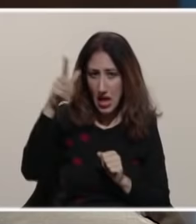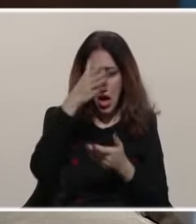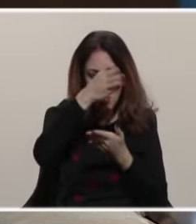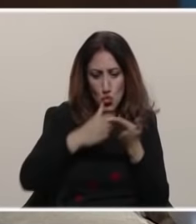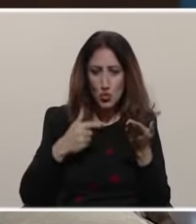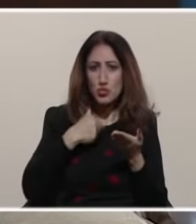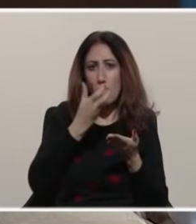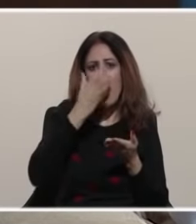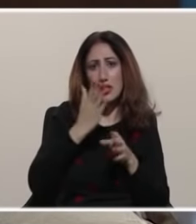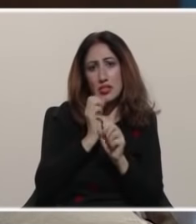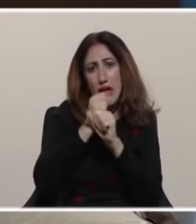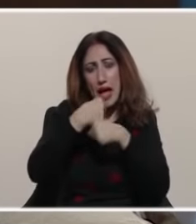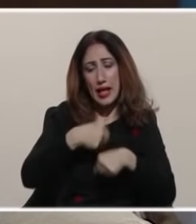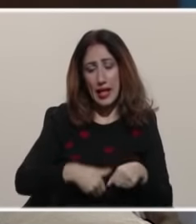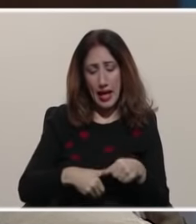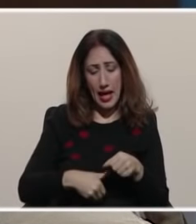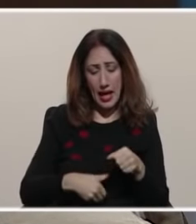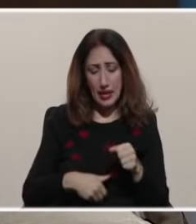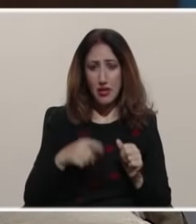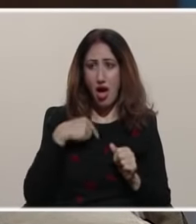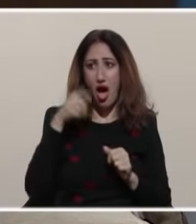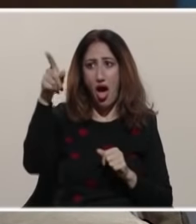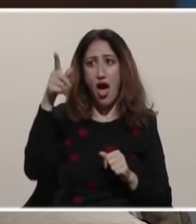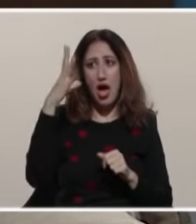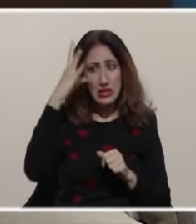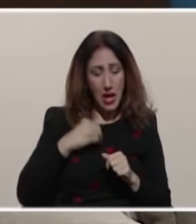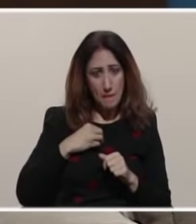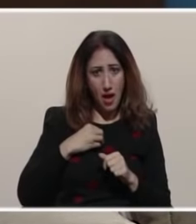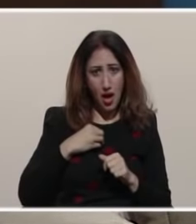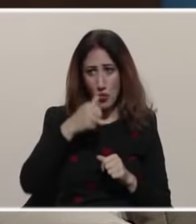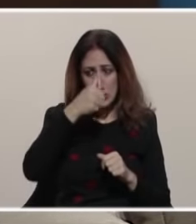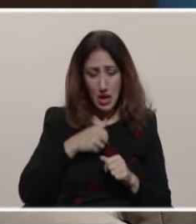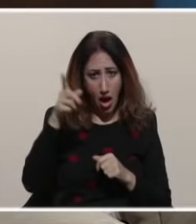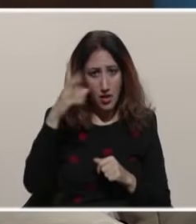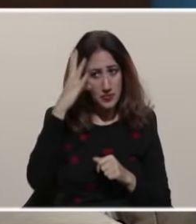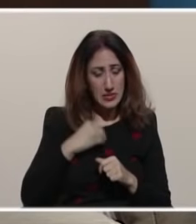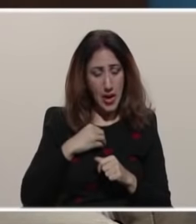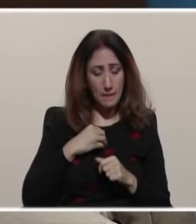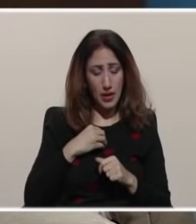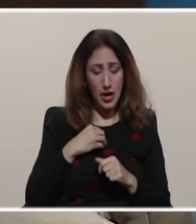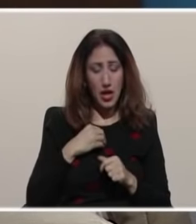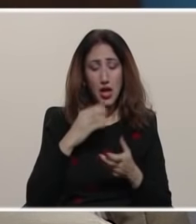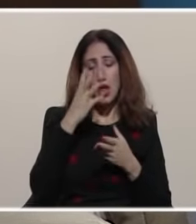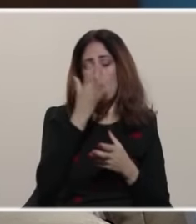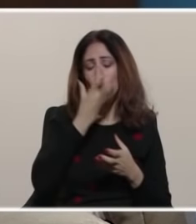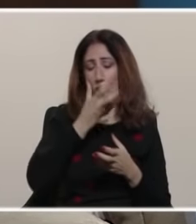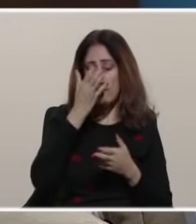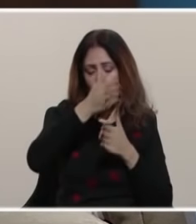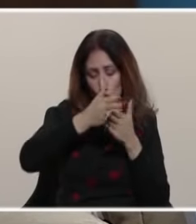الثاني، وتذكرت أنك لم تأذن لي، فجاي يطلب منك تسامحني في نص التفاحة اللي أكلته.